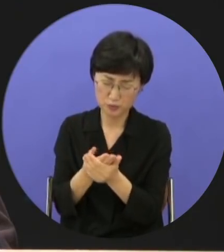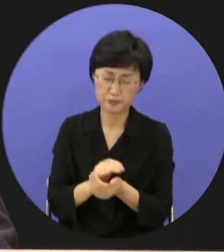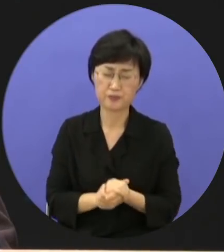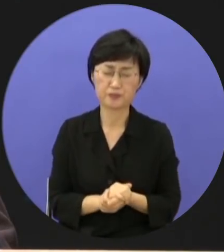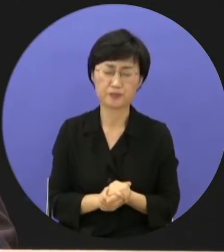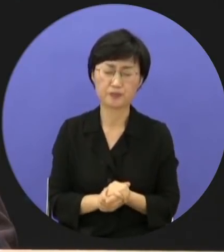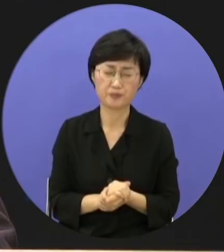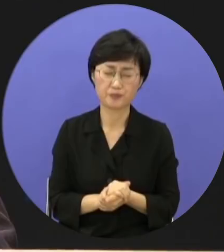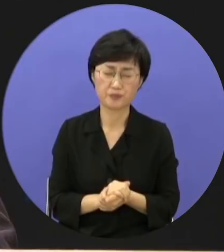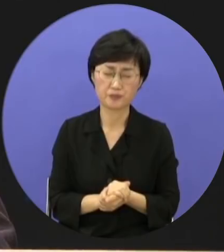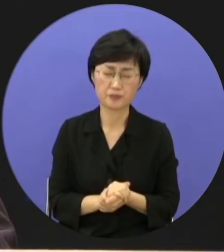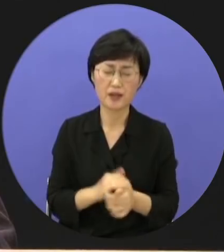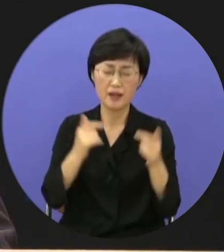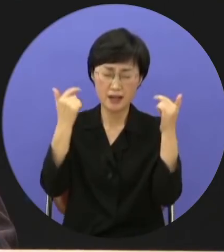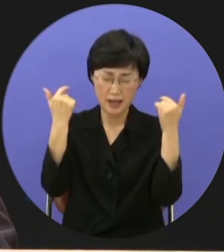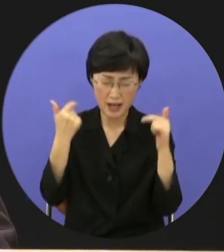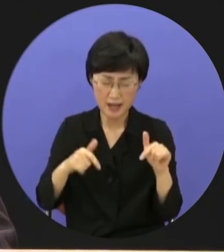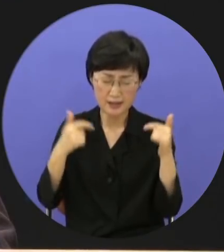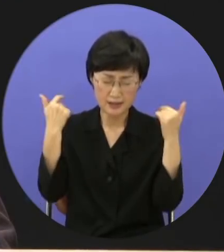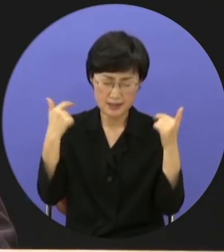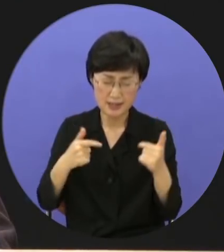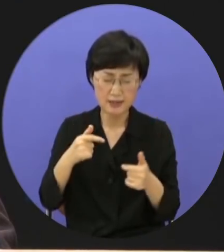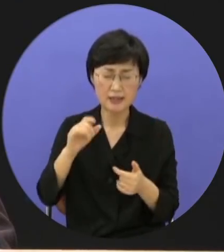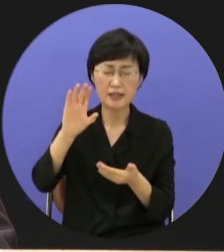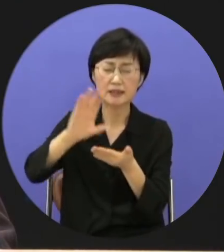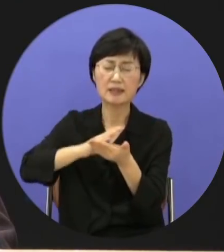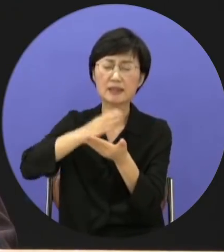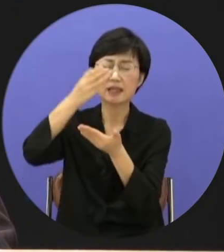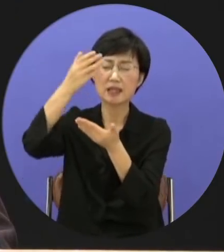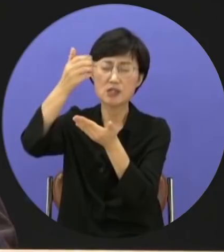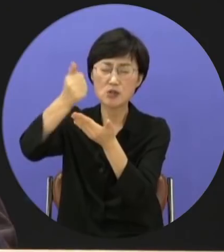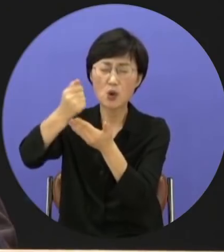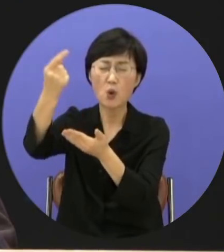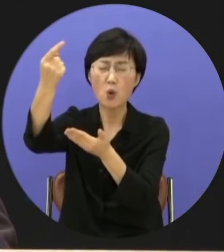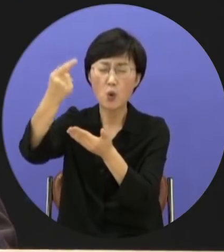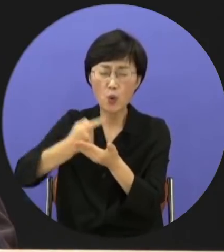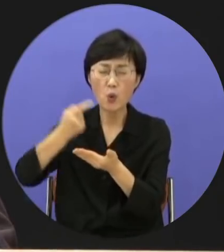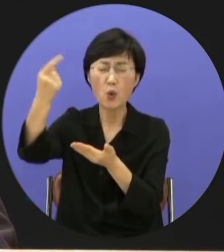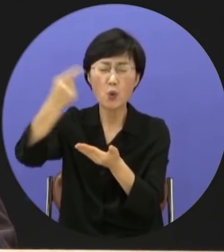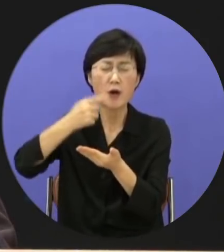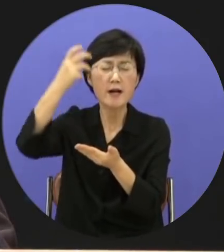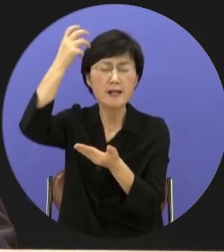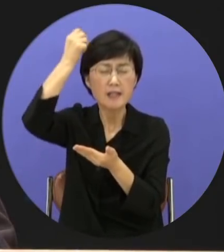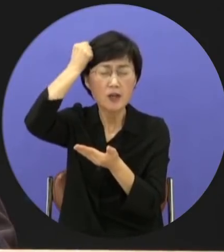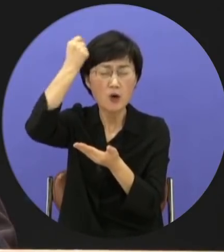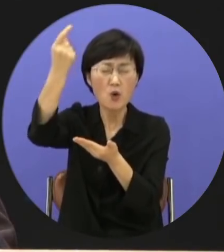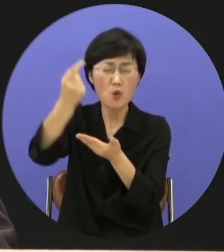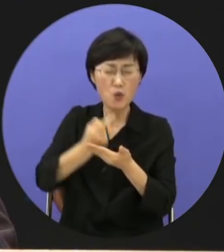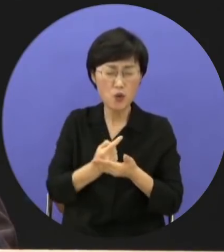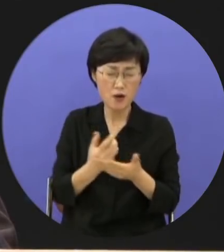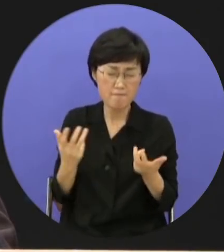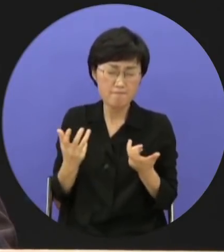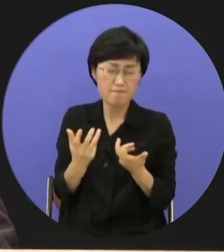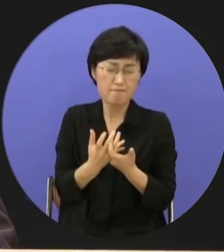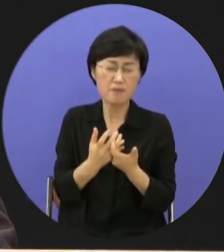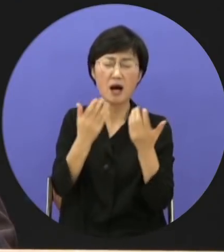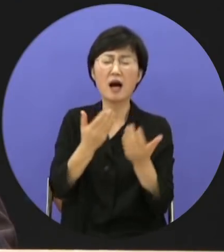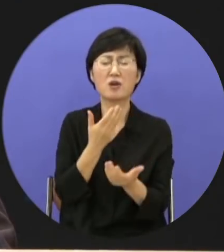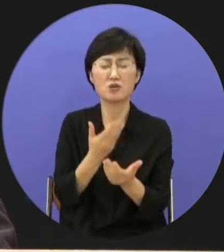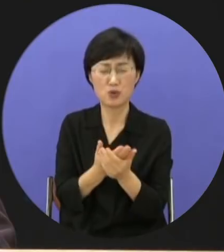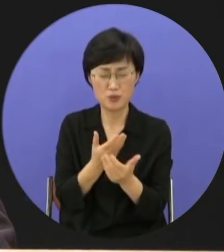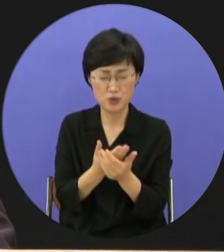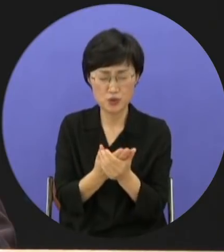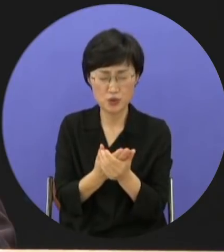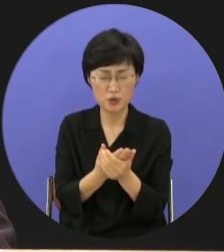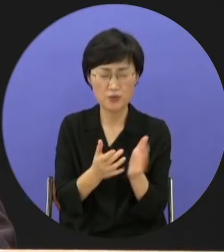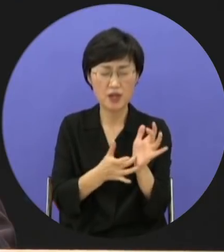world evangelization. 항상 그리스도의 날이 임하게 해 주옵소서. And may the day of Christ always come upon us.